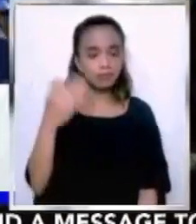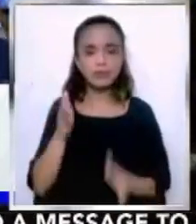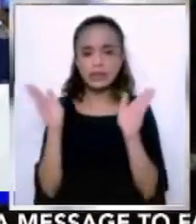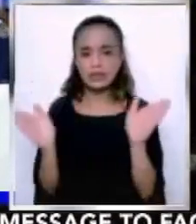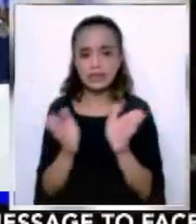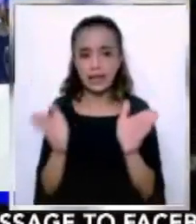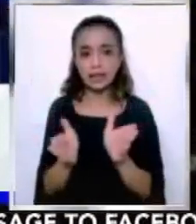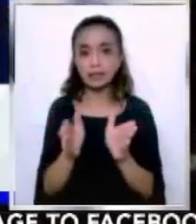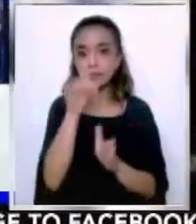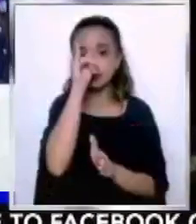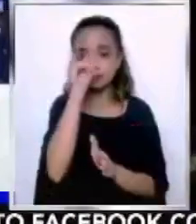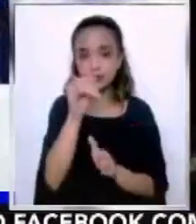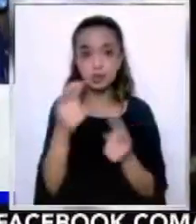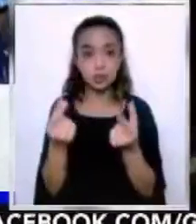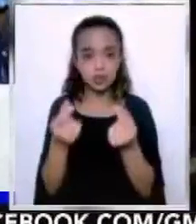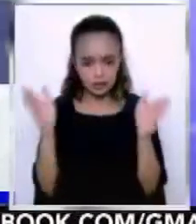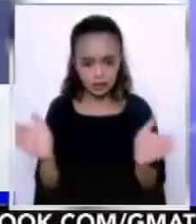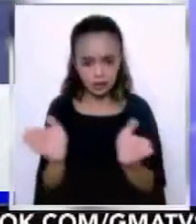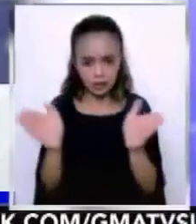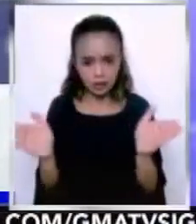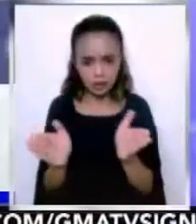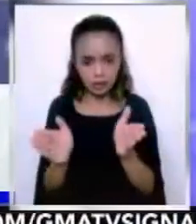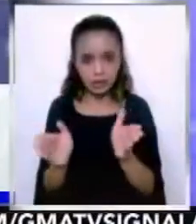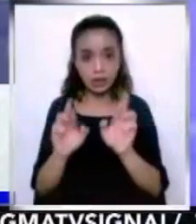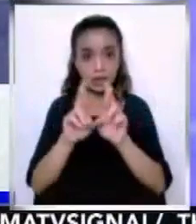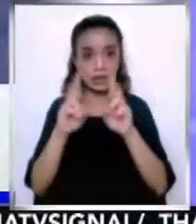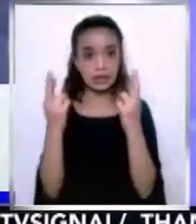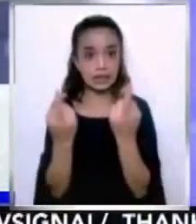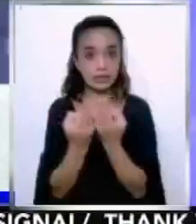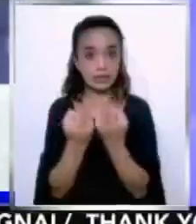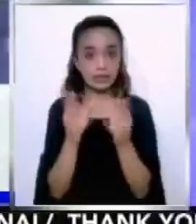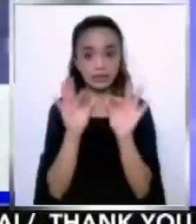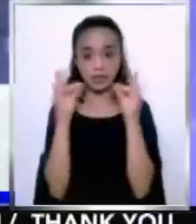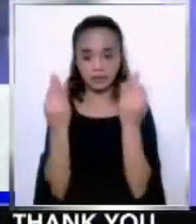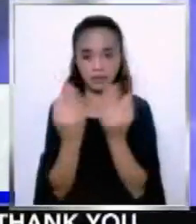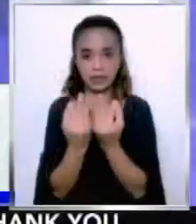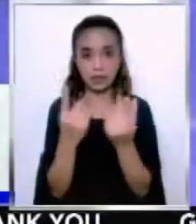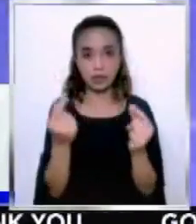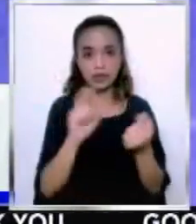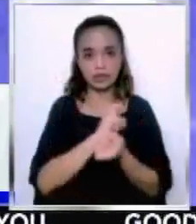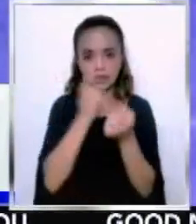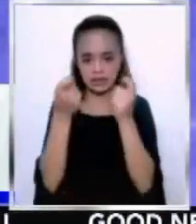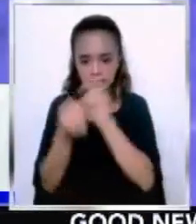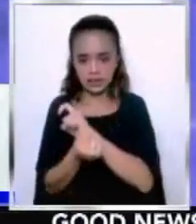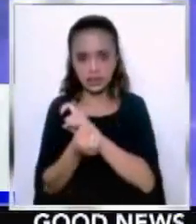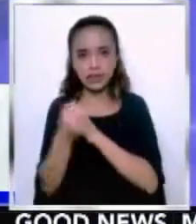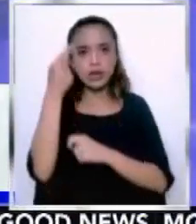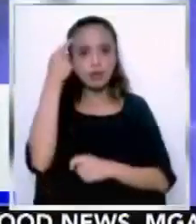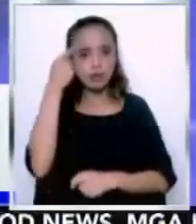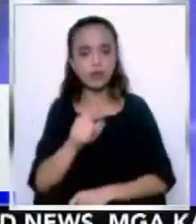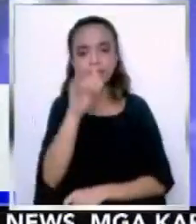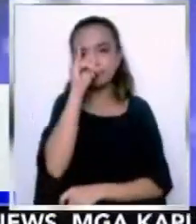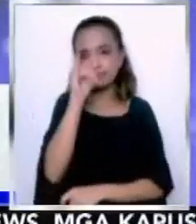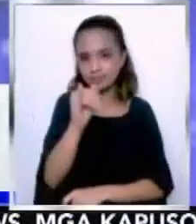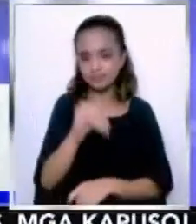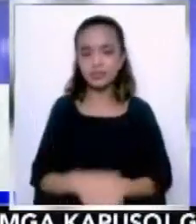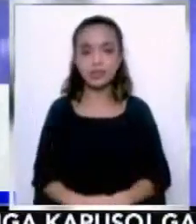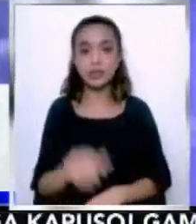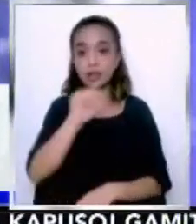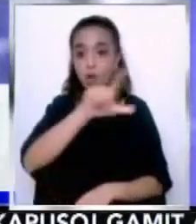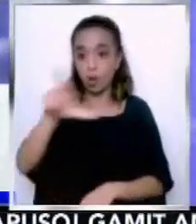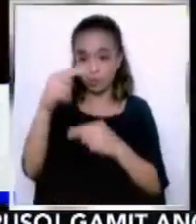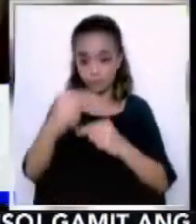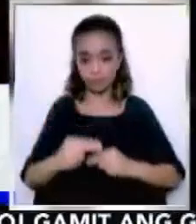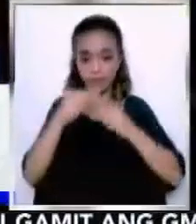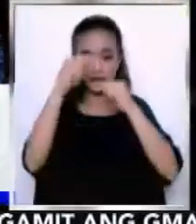na kumbinsihin ang kanilang mga kaanak at kakilala na mag-switch to Isko. Lahat naman daw ng kandidato ay may magandang